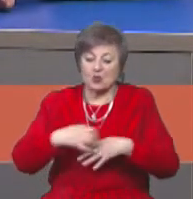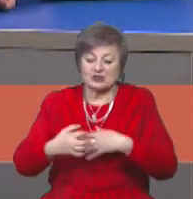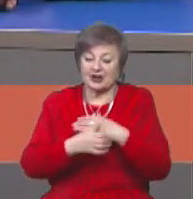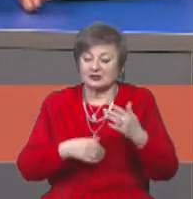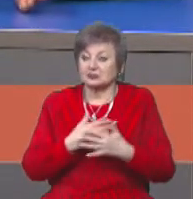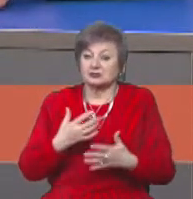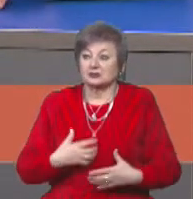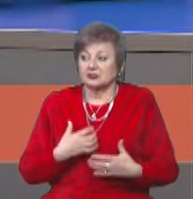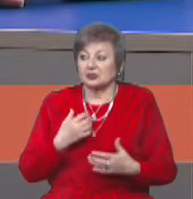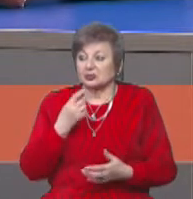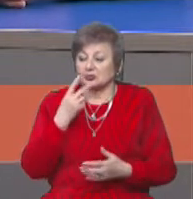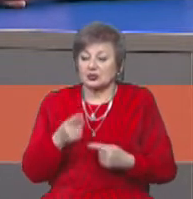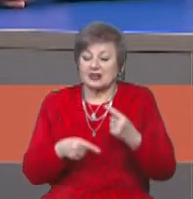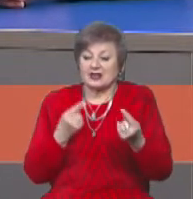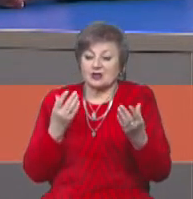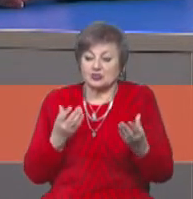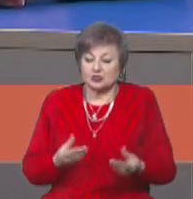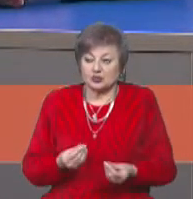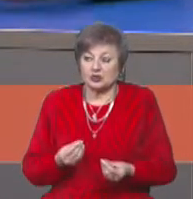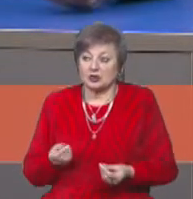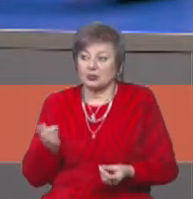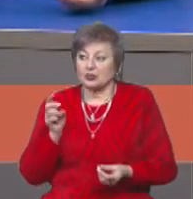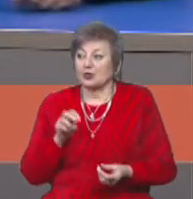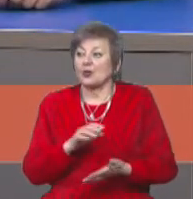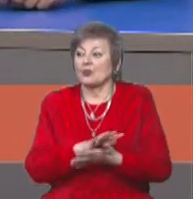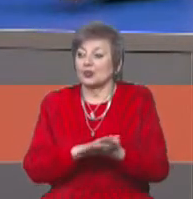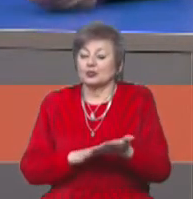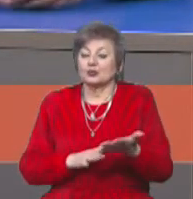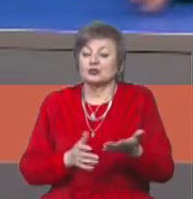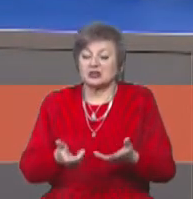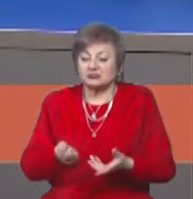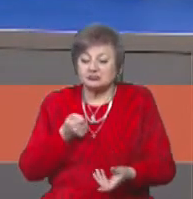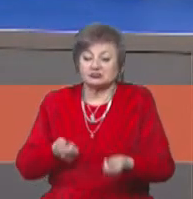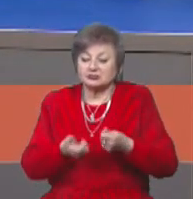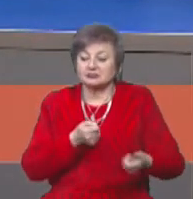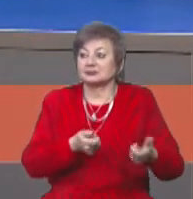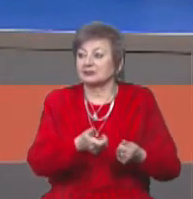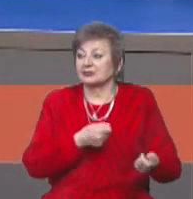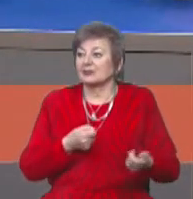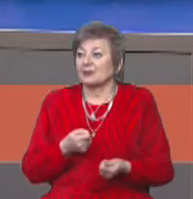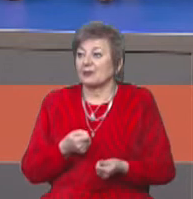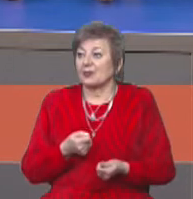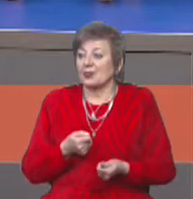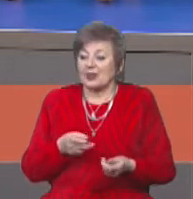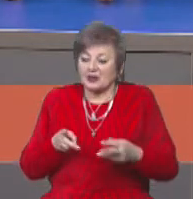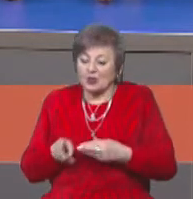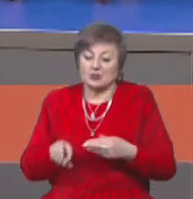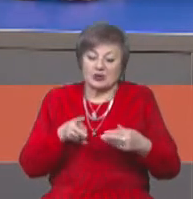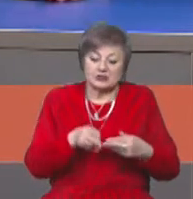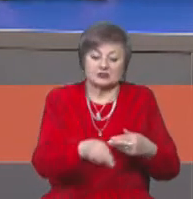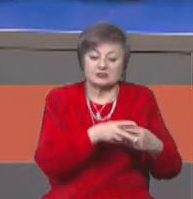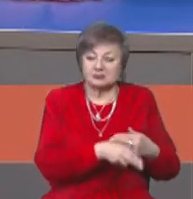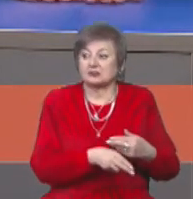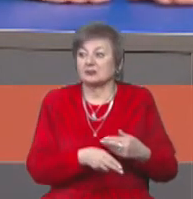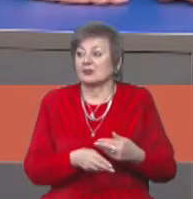просто його, а на слідуючий день якось він приходить там, от, а ми продовжуємо рвати. Він дістає один отакий от секатор, другий такий от секатор.